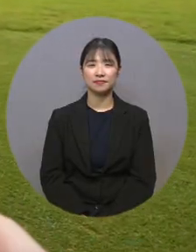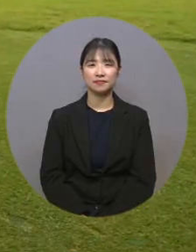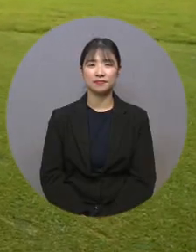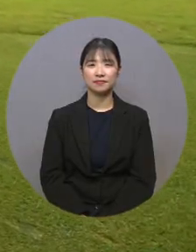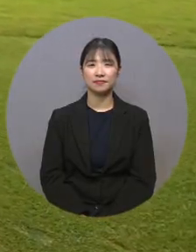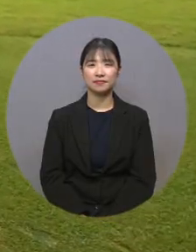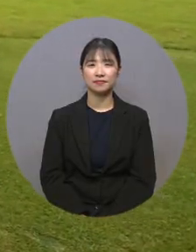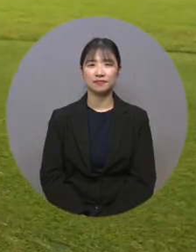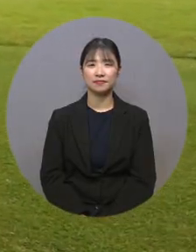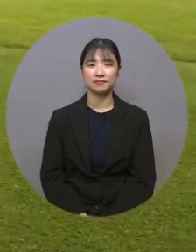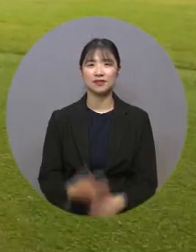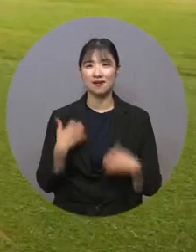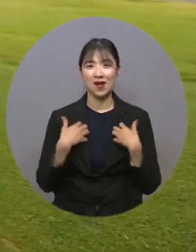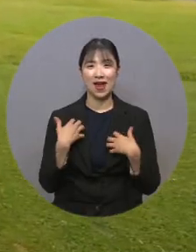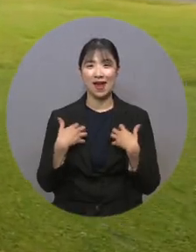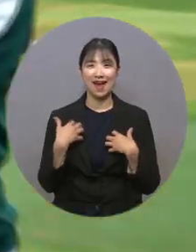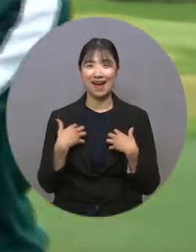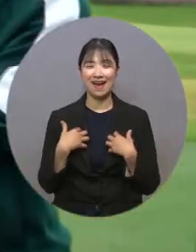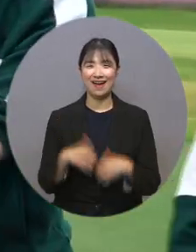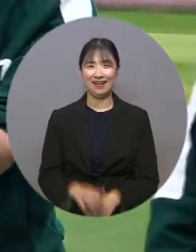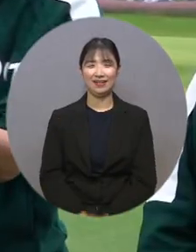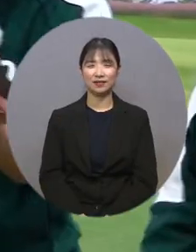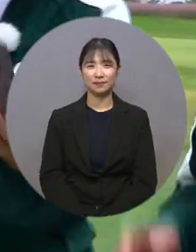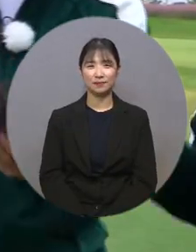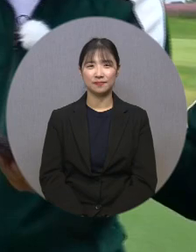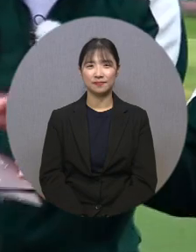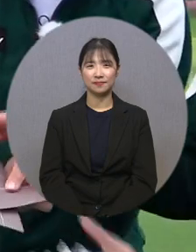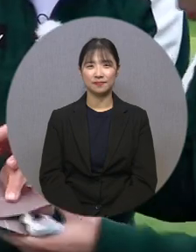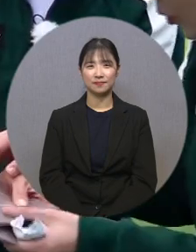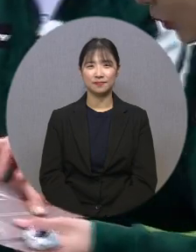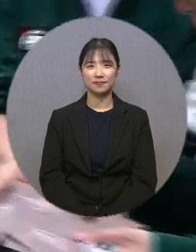아. 우와. 우와. 한 방에 주셨네.